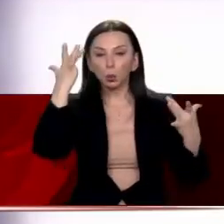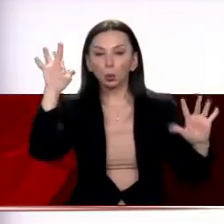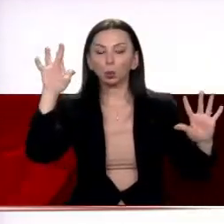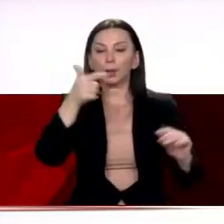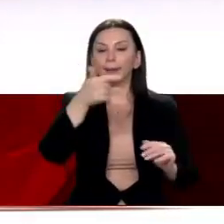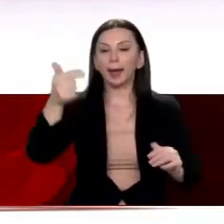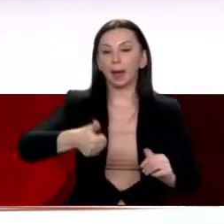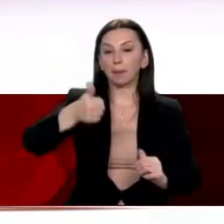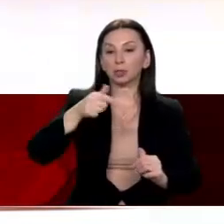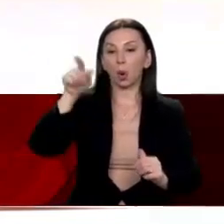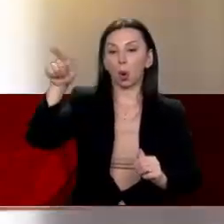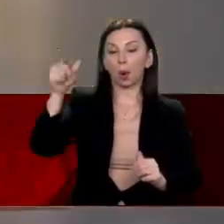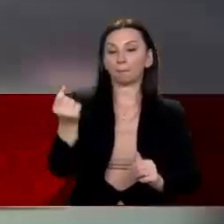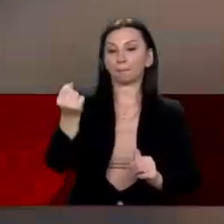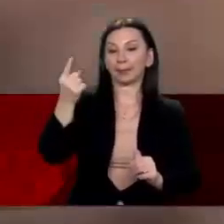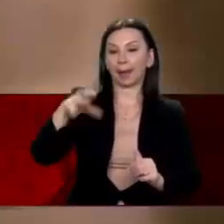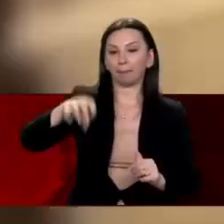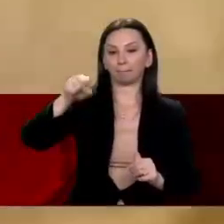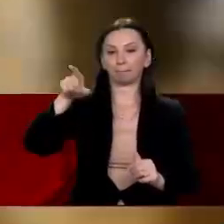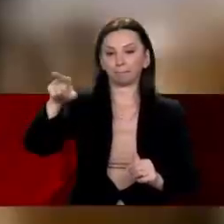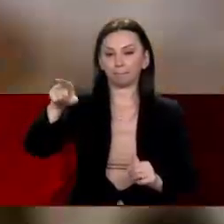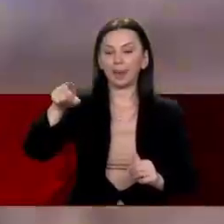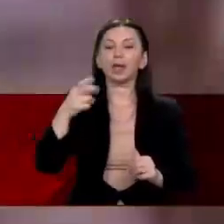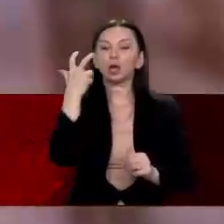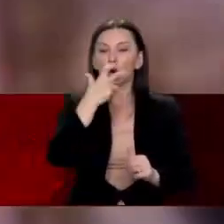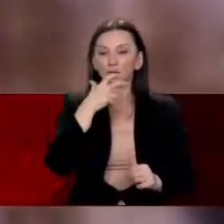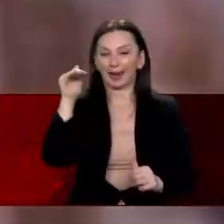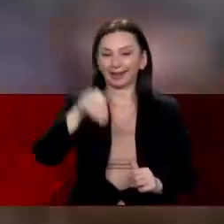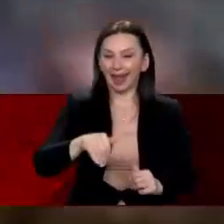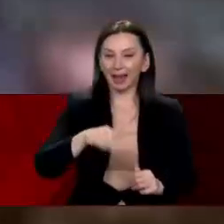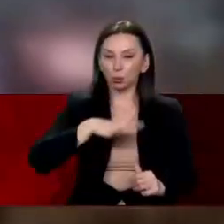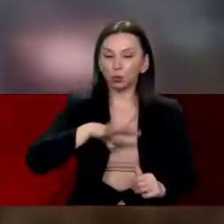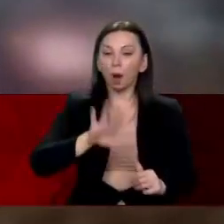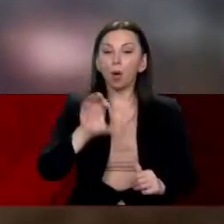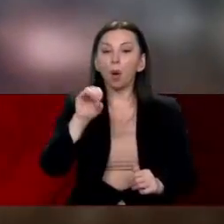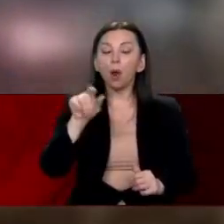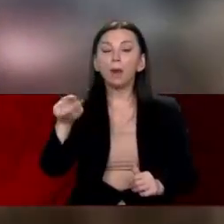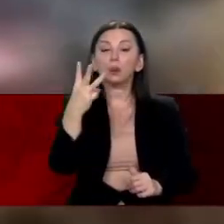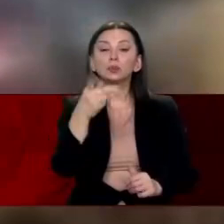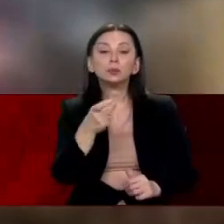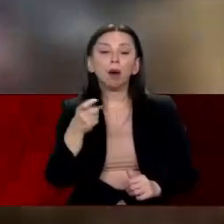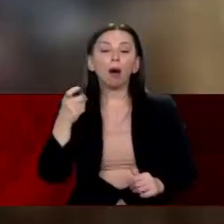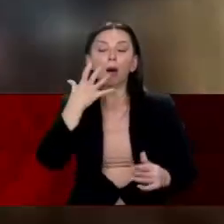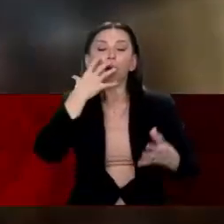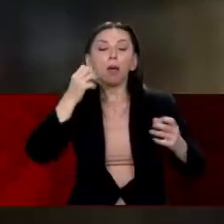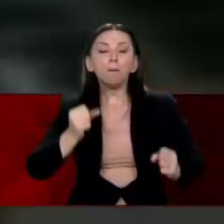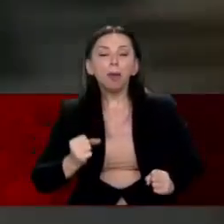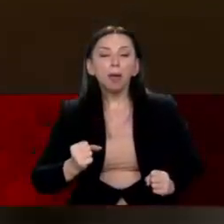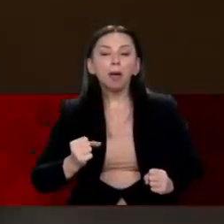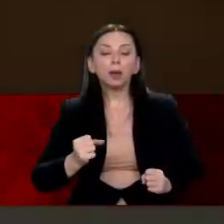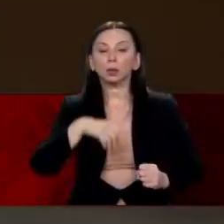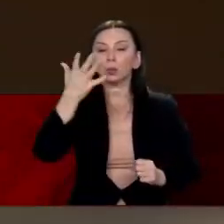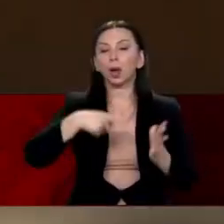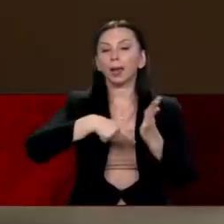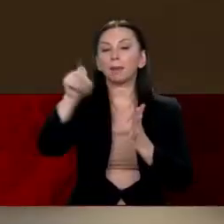Dairesi Başkanlığı'nca düzenlenen Feshane konserinde sahne alacaktı. Öğretmenler 3 saat bekledikten sonra iptal haberi geldi.